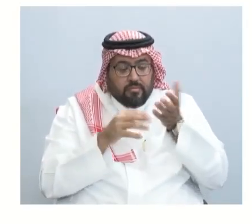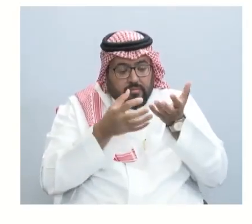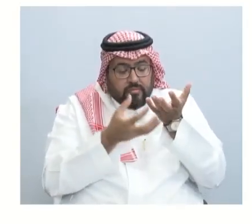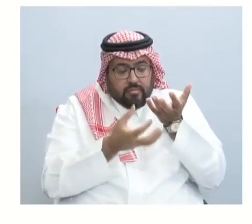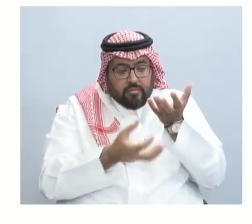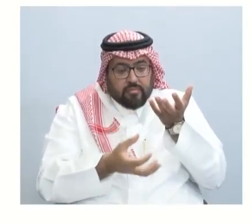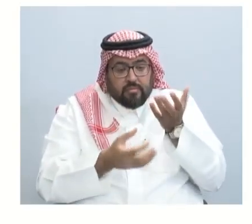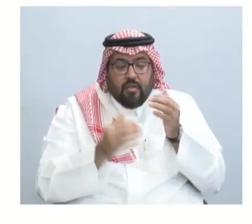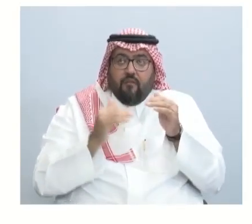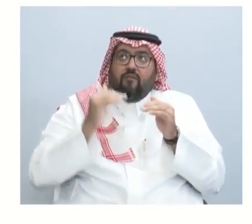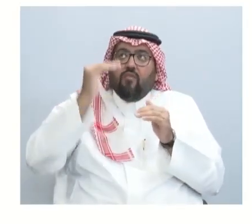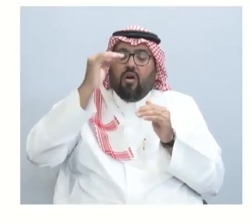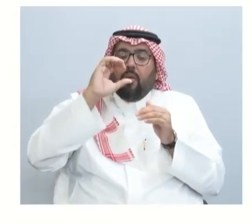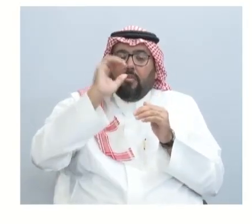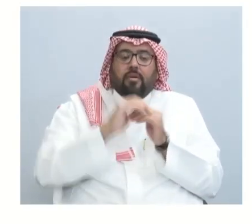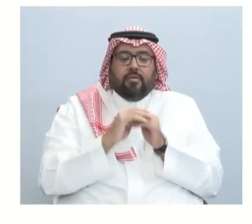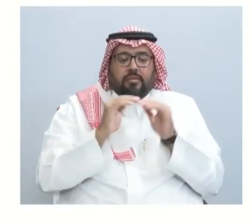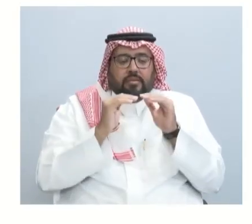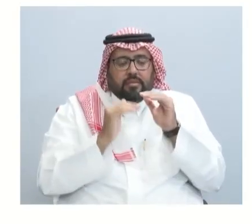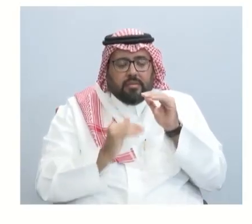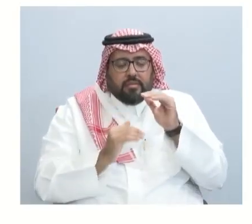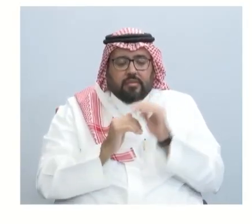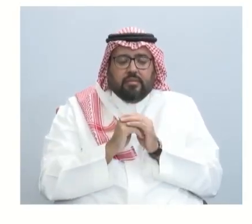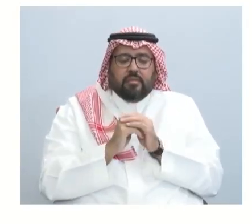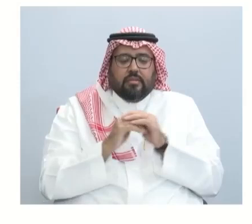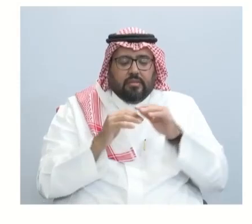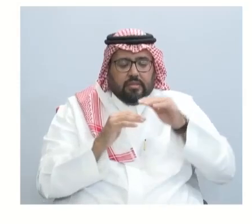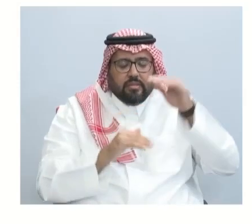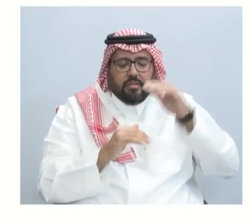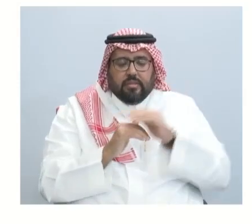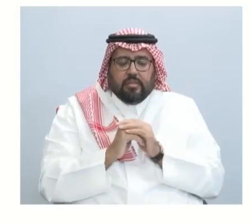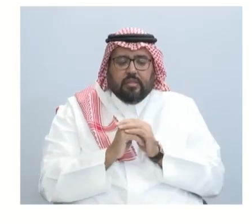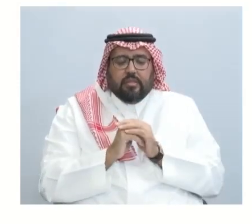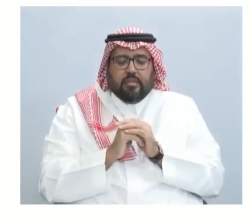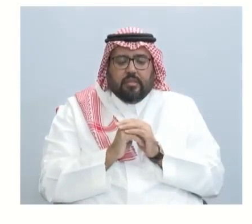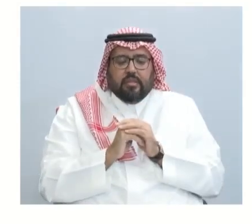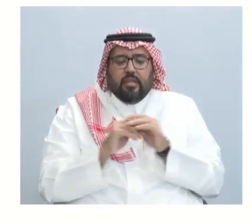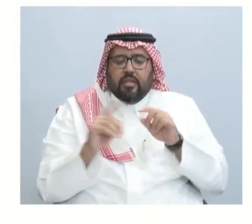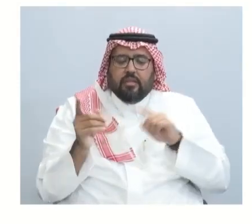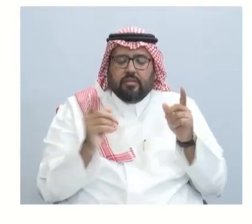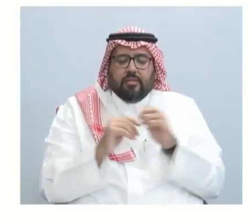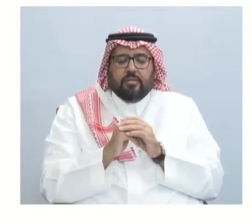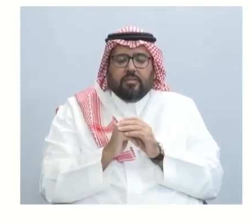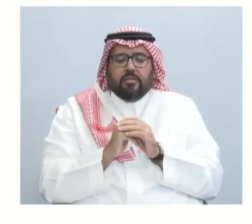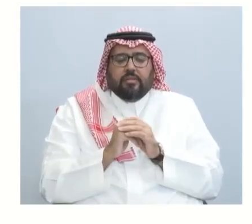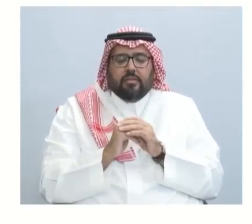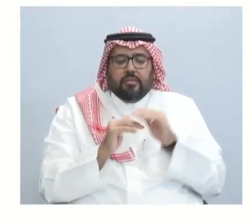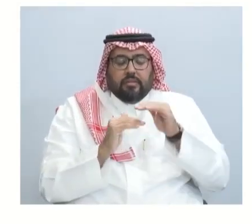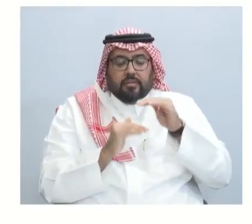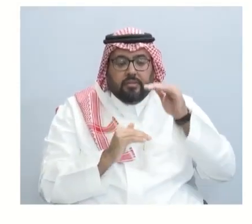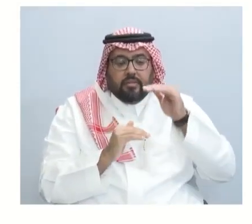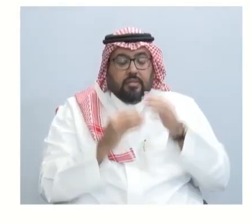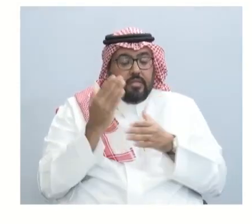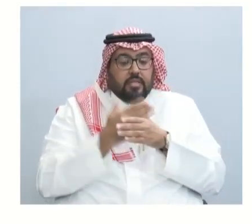من اعلى الماء الى قاعه فبذلك تنفصل اجزاء المخلوط بعضها عن بعض